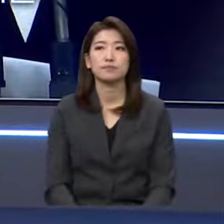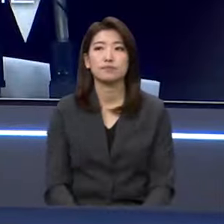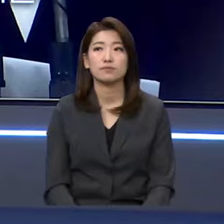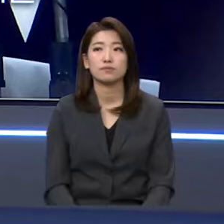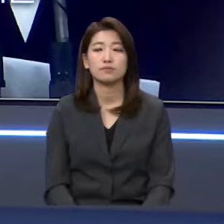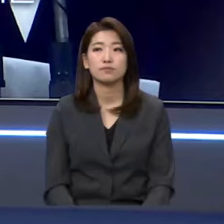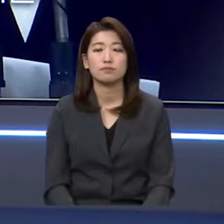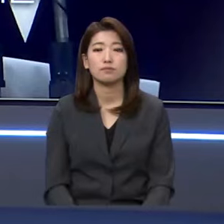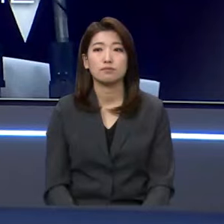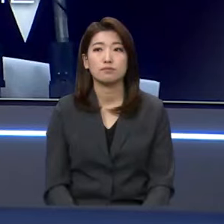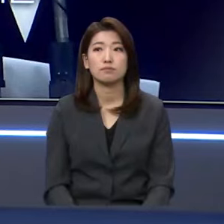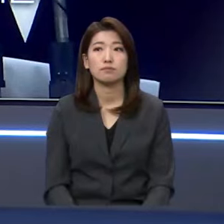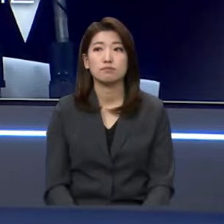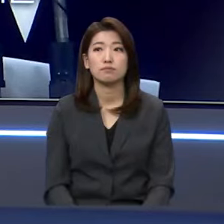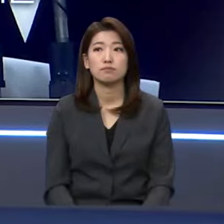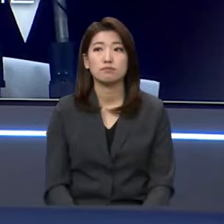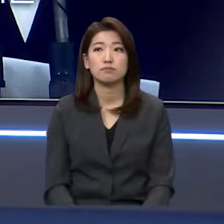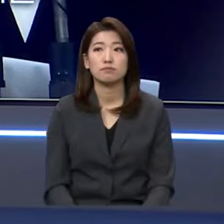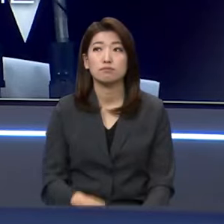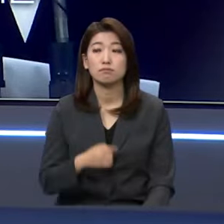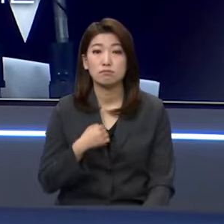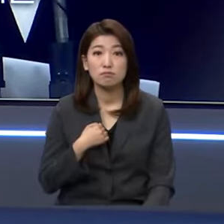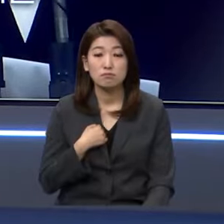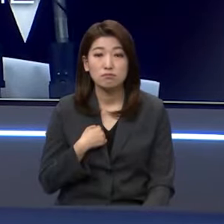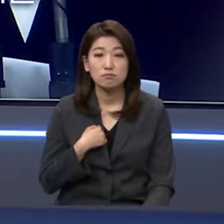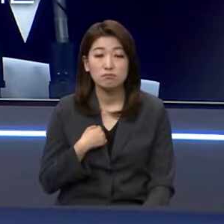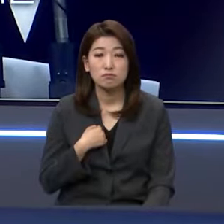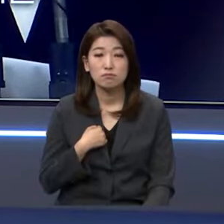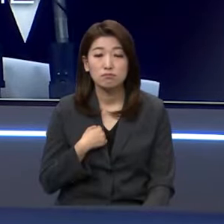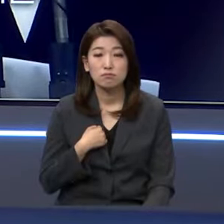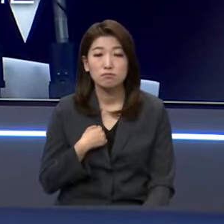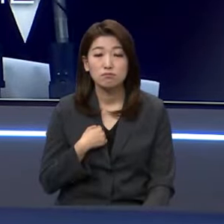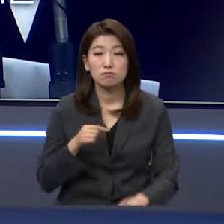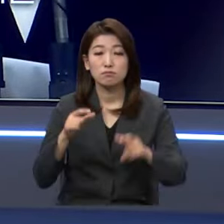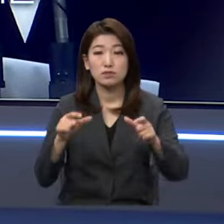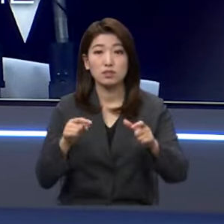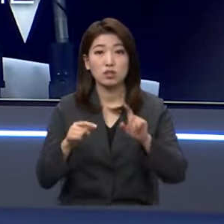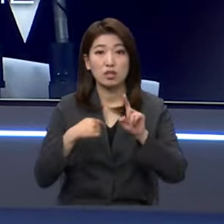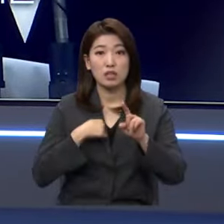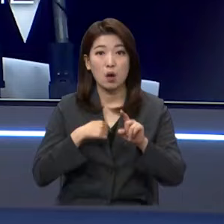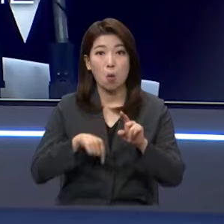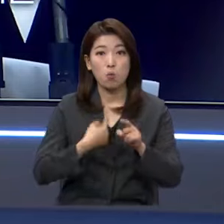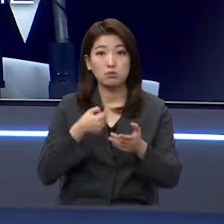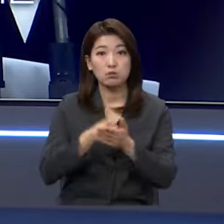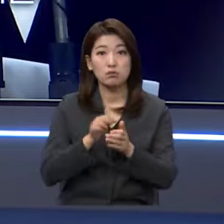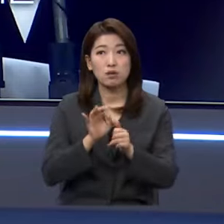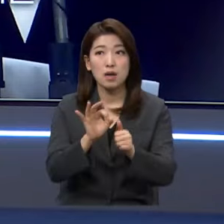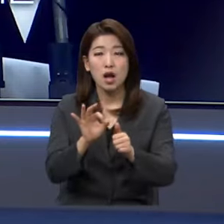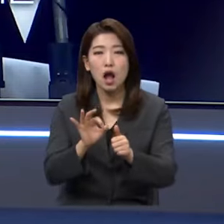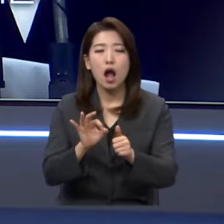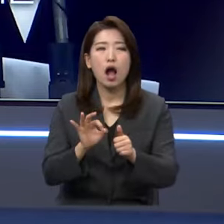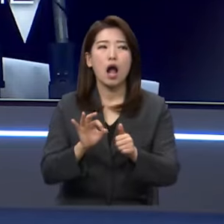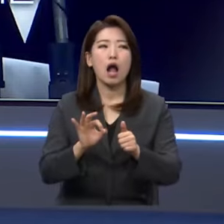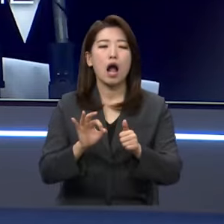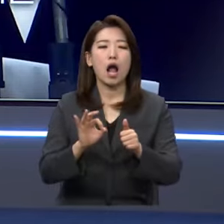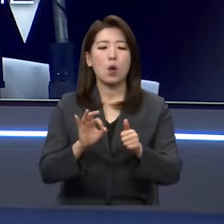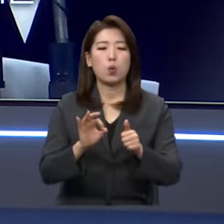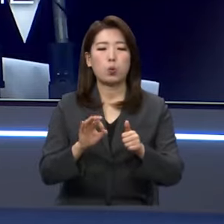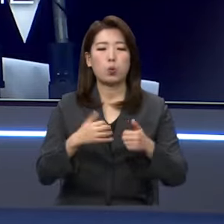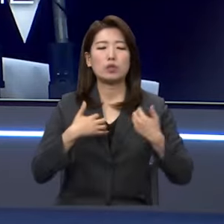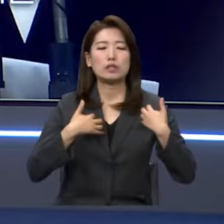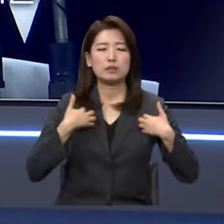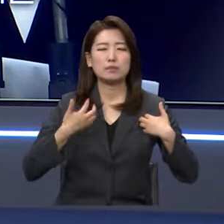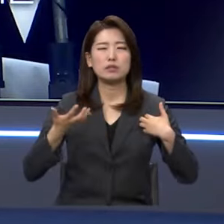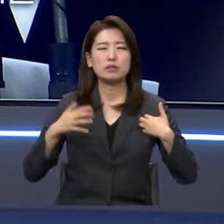이렇게이 글을 올렸어요 기쁜만큼 어깨가 무겁습니다 이제 시작입니다 승리 순간까지 함께가 주세요라고 그제 이렇게